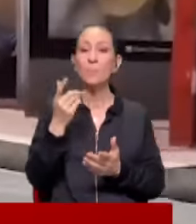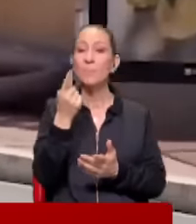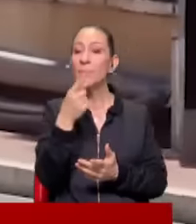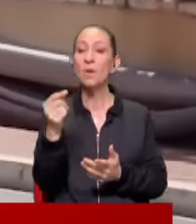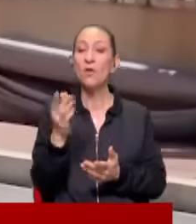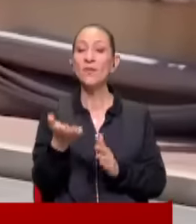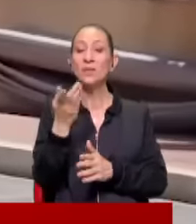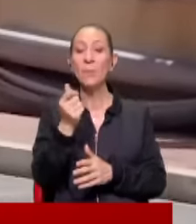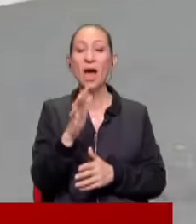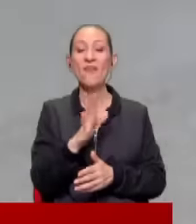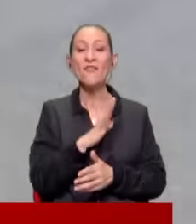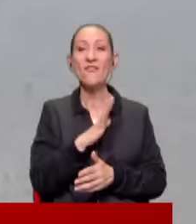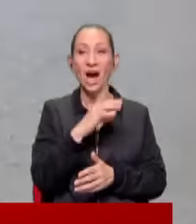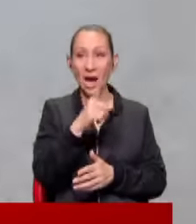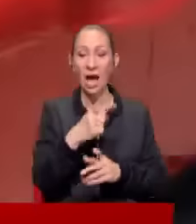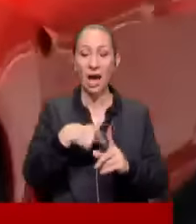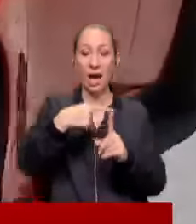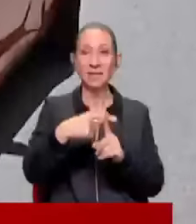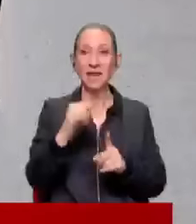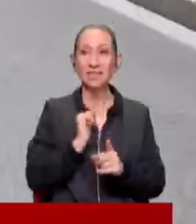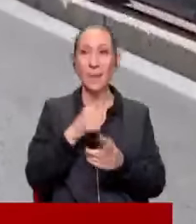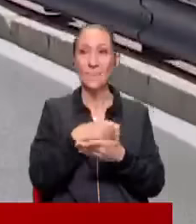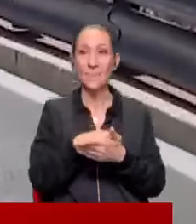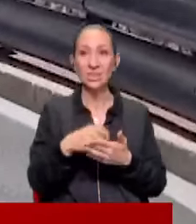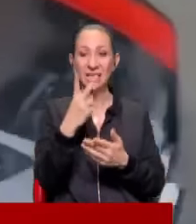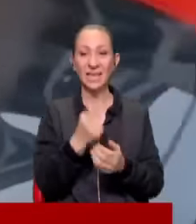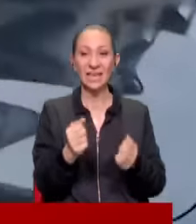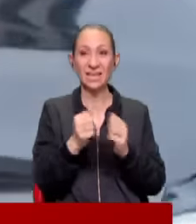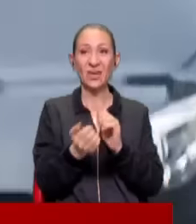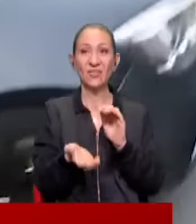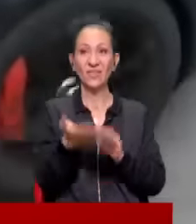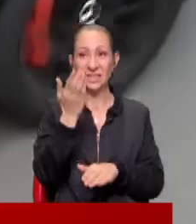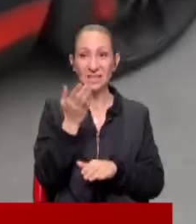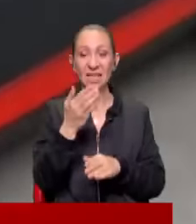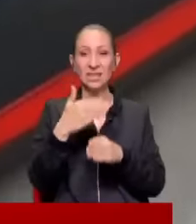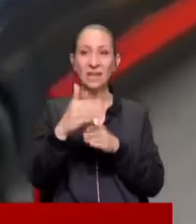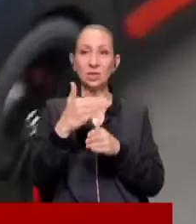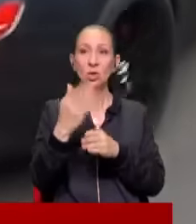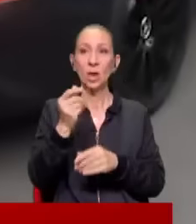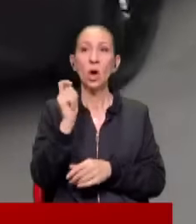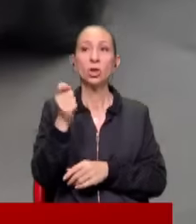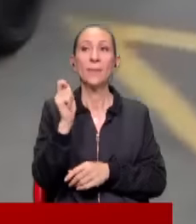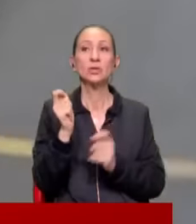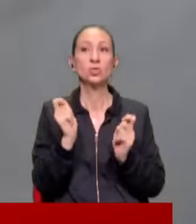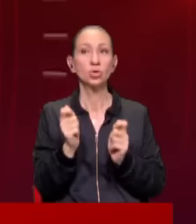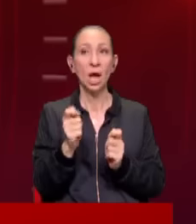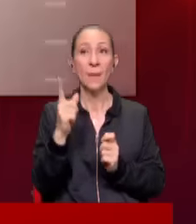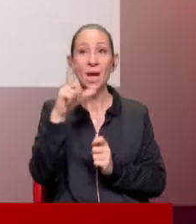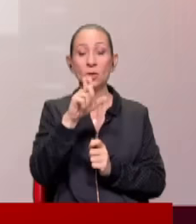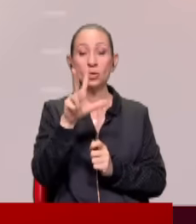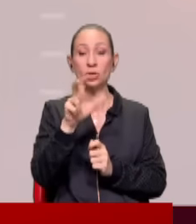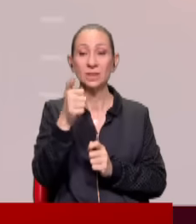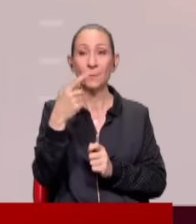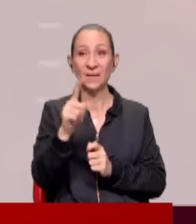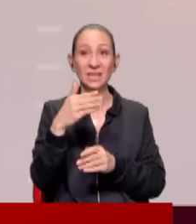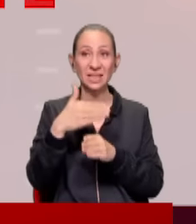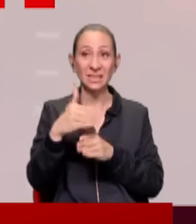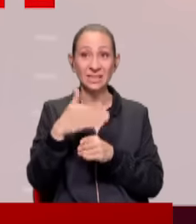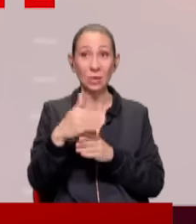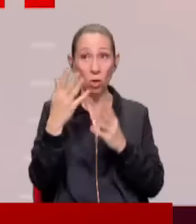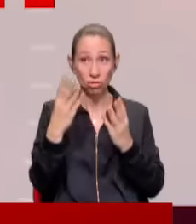milyon liradan fazla parası olan, üstüne de asgari ücretin iki katından fazlasını taksit olarak ödemek zorunda. Ayda 36 bin lira